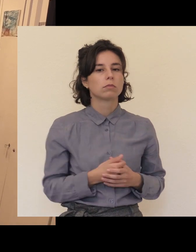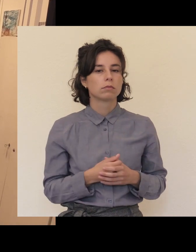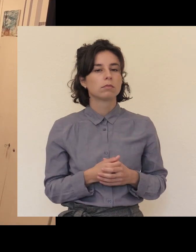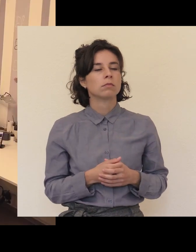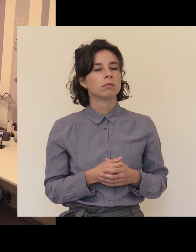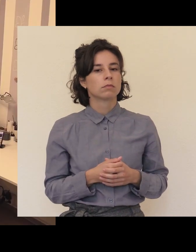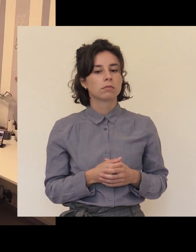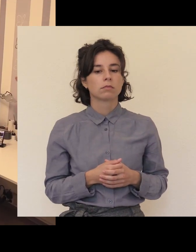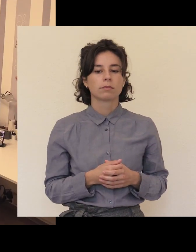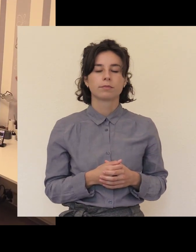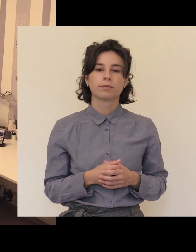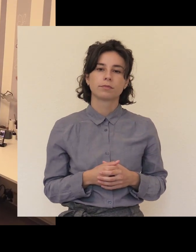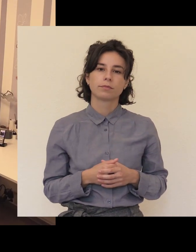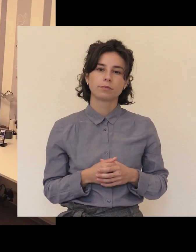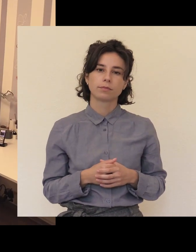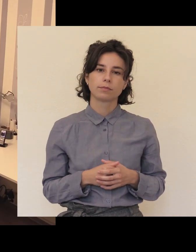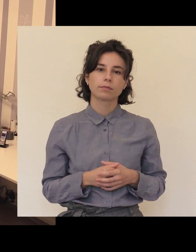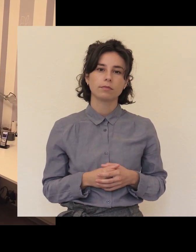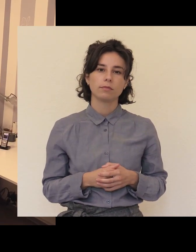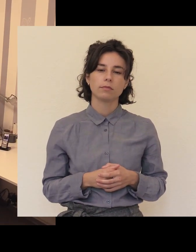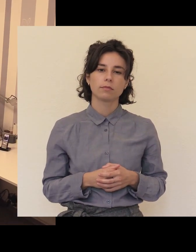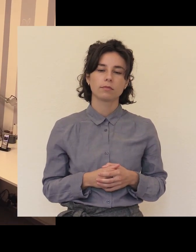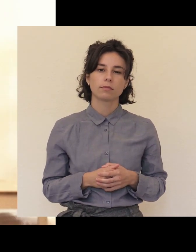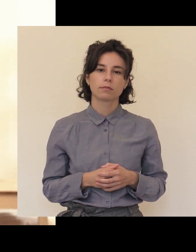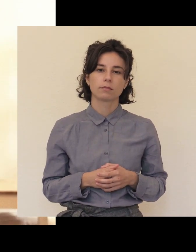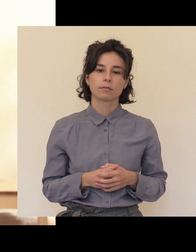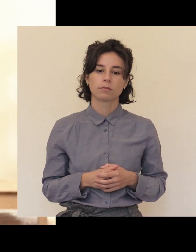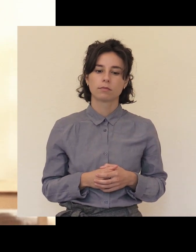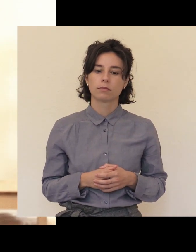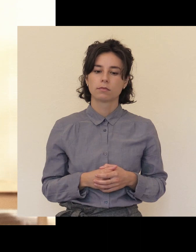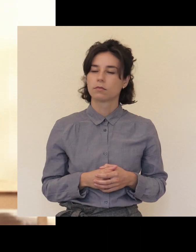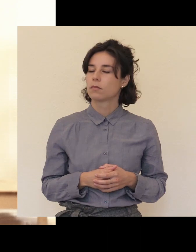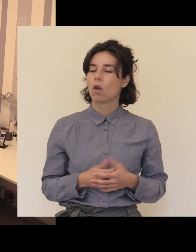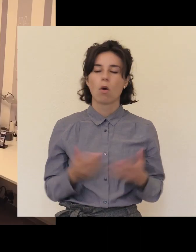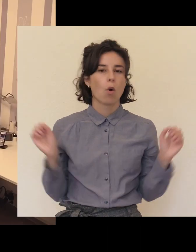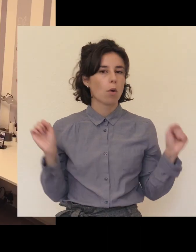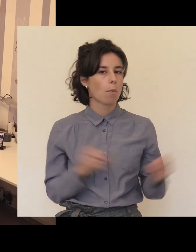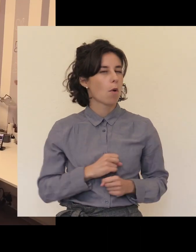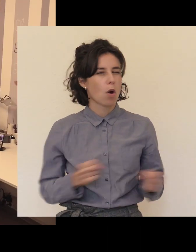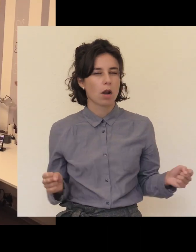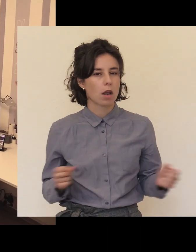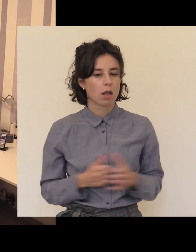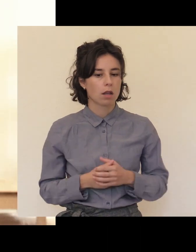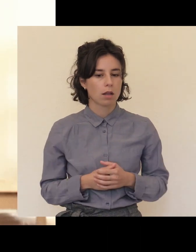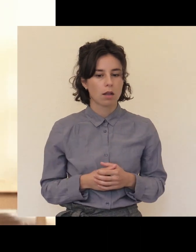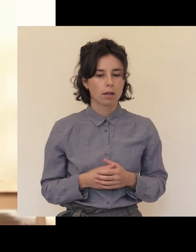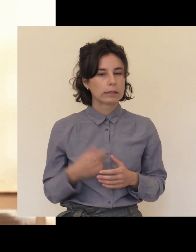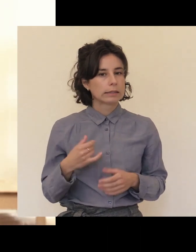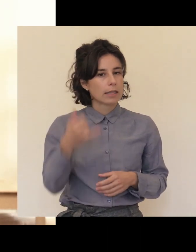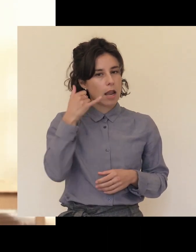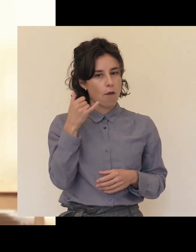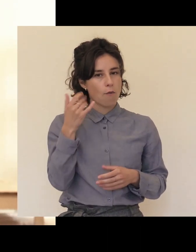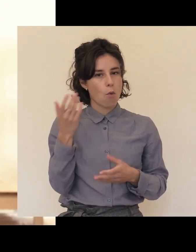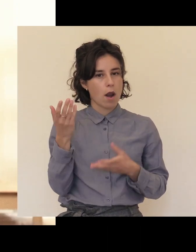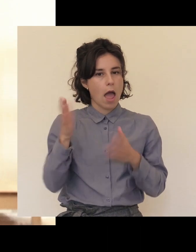ihrem Bürostuhl fallen. Ein grauhaariger Beamter betritt das Büro. Das kann ich nicht machen. Mein Telefonanbieter, ja, den